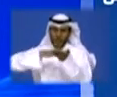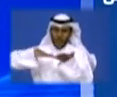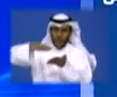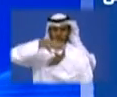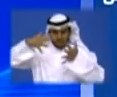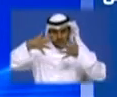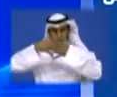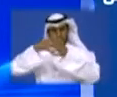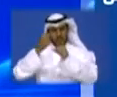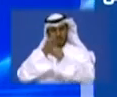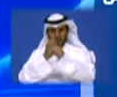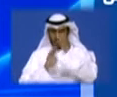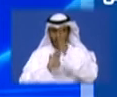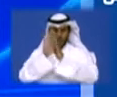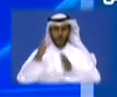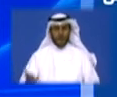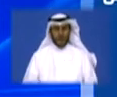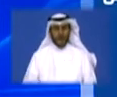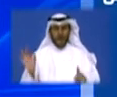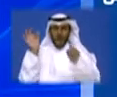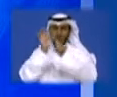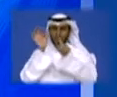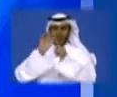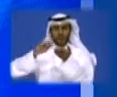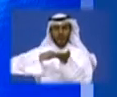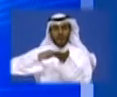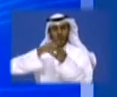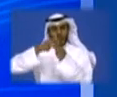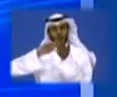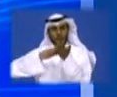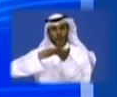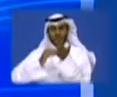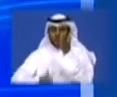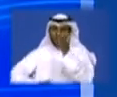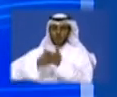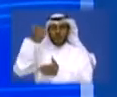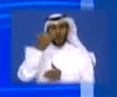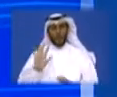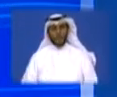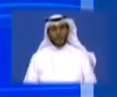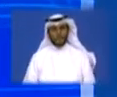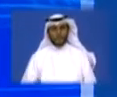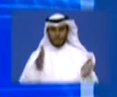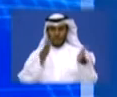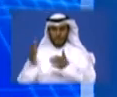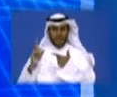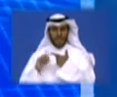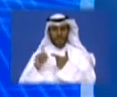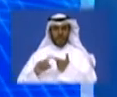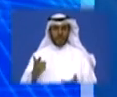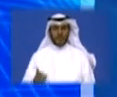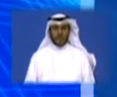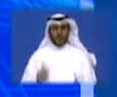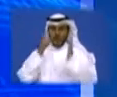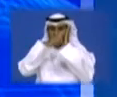جميع الميادين ويحقق مصلحة الوطن العليا. ثم اطلع مجلس الوزراء على توصيتي لجنة الشؤون